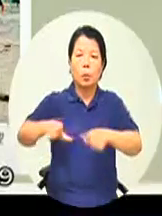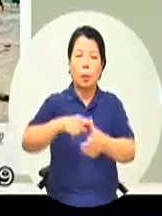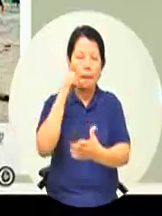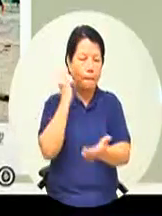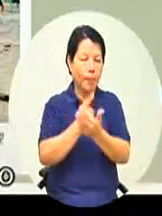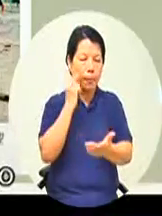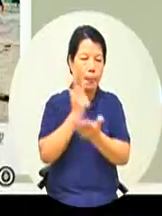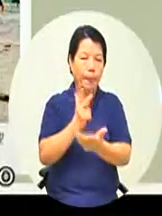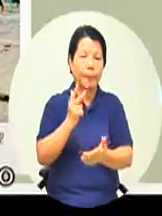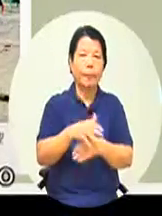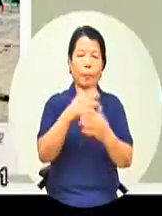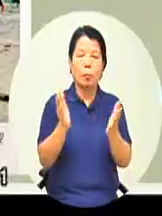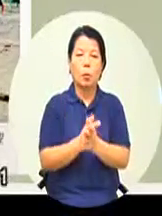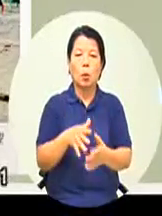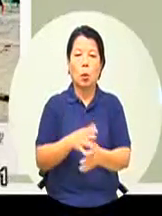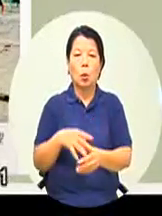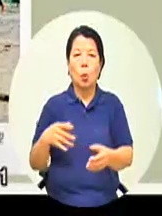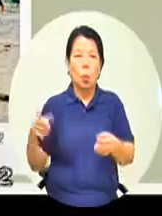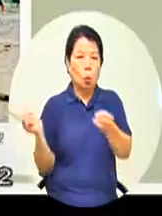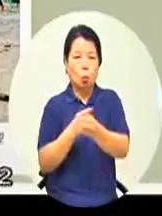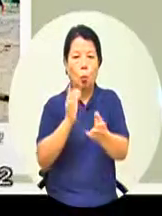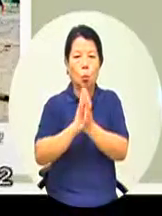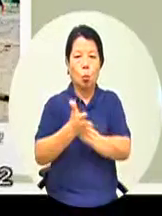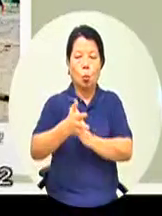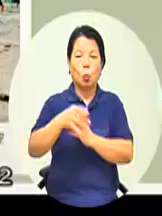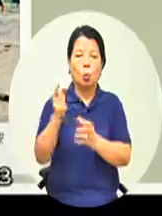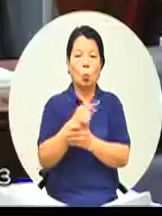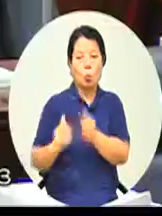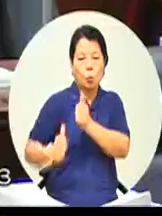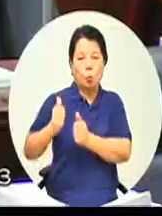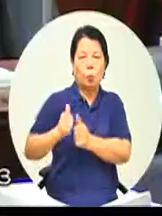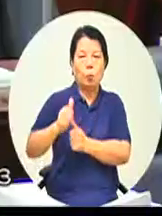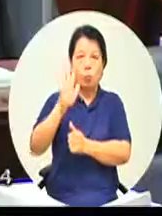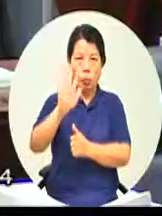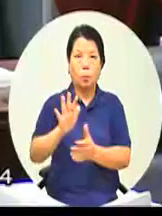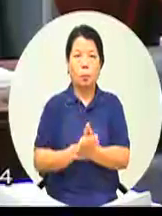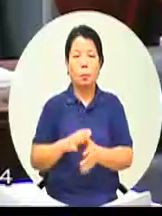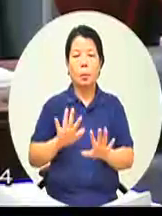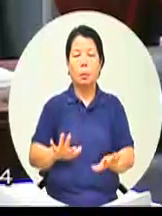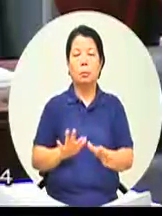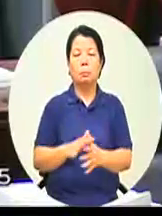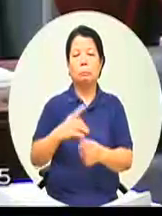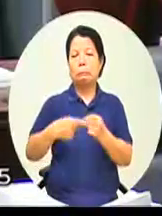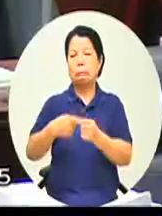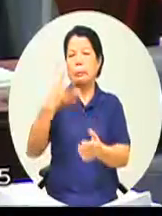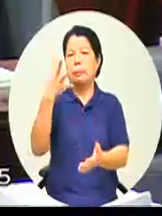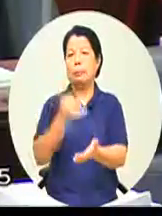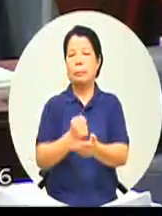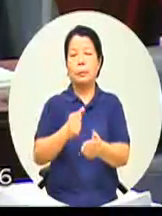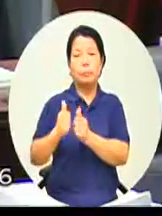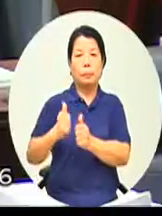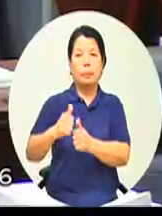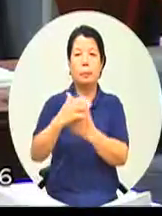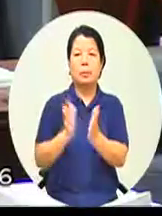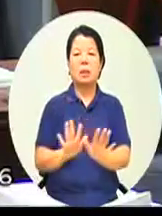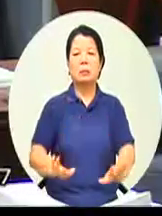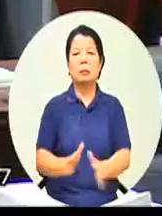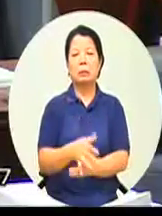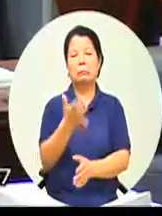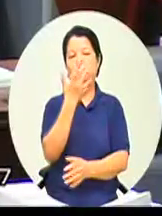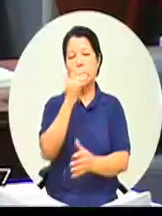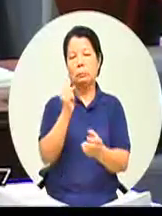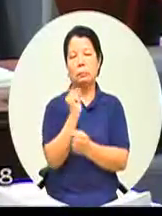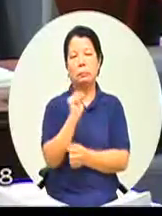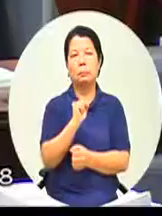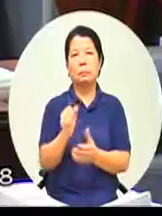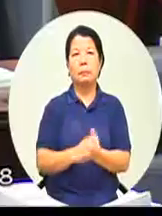拜都有球队在那边打球，一年比赛好几次，啊，即马拢无法度。所以哈、哦，在这一点哦，是咪请